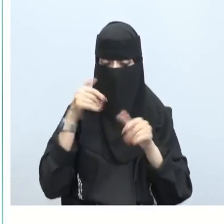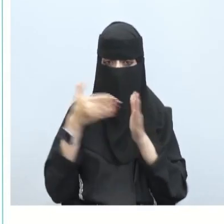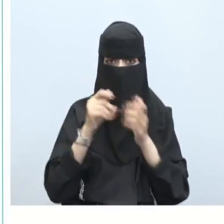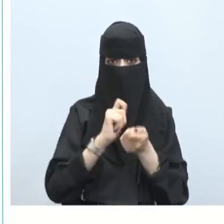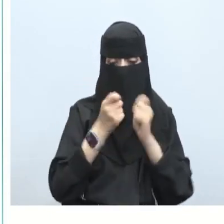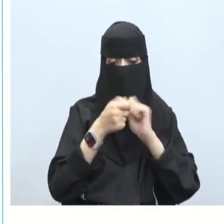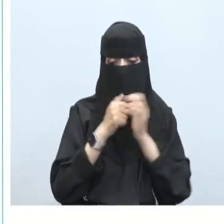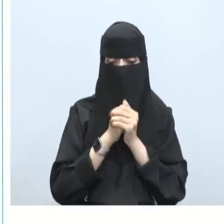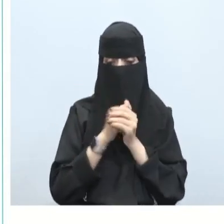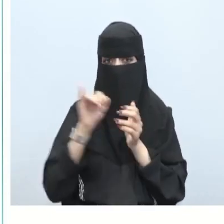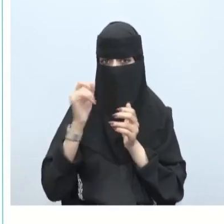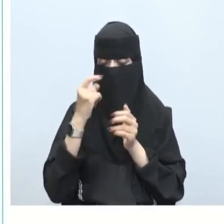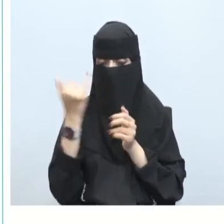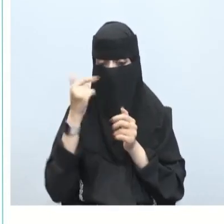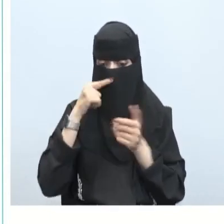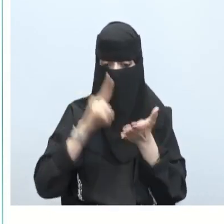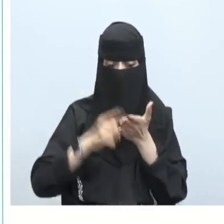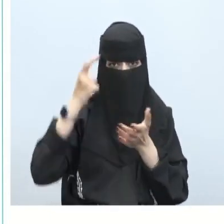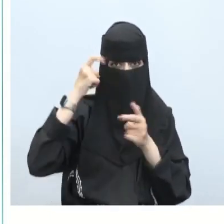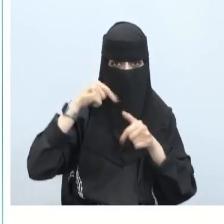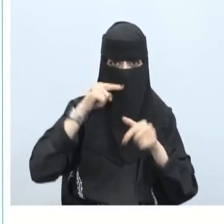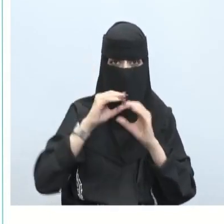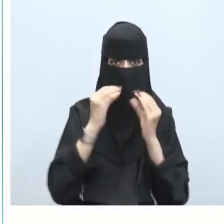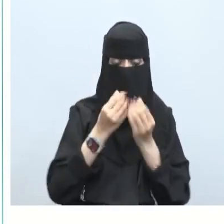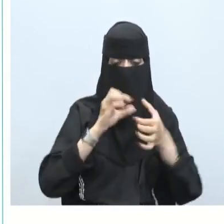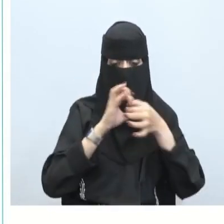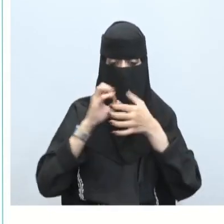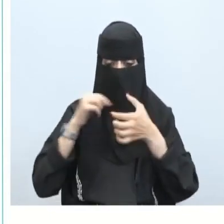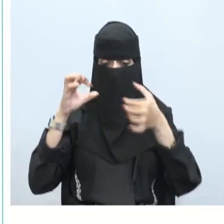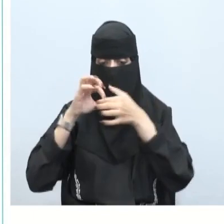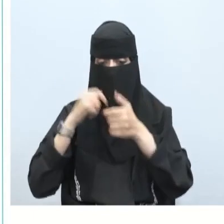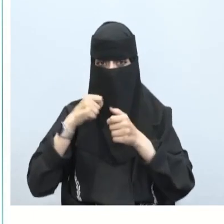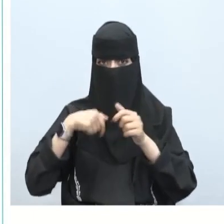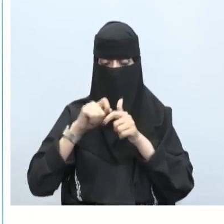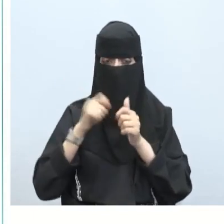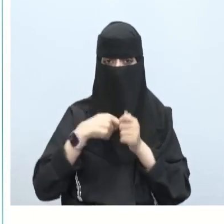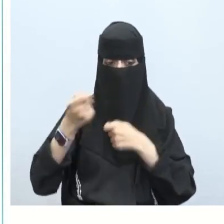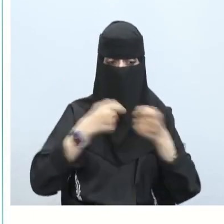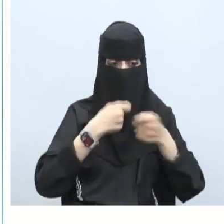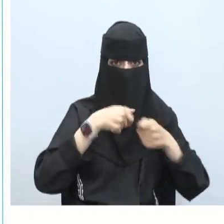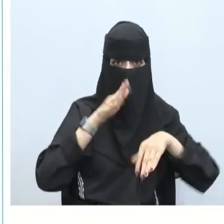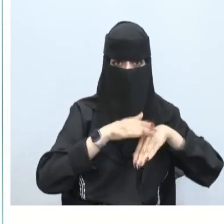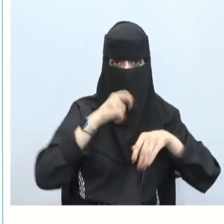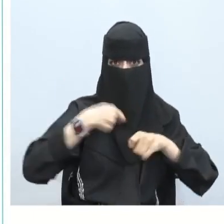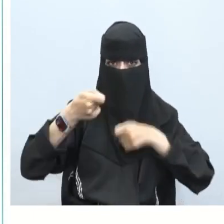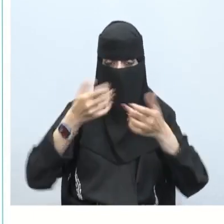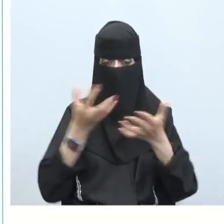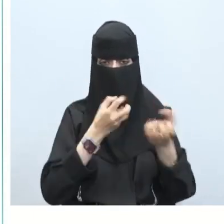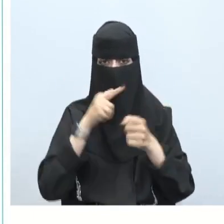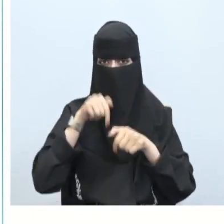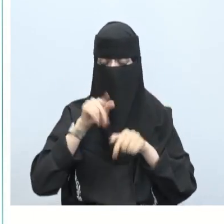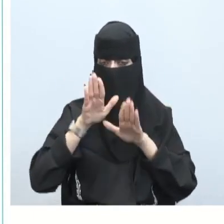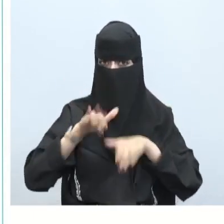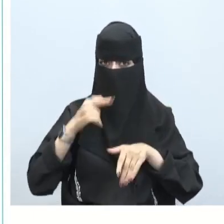تغلفه من المهم ان نفهم ان اداره سمدا تربط ايضا بتوزيع الخدمات وتوليدها كيف يكون ذلك